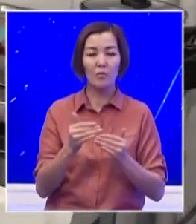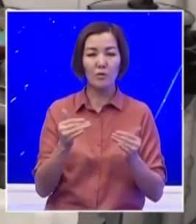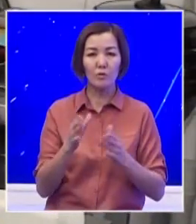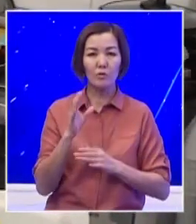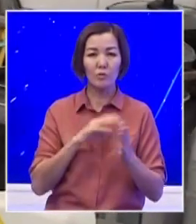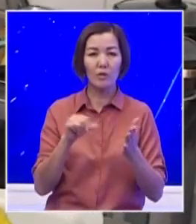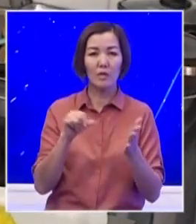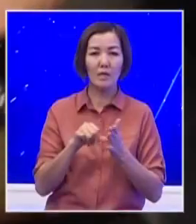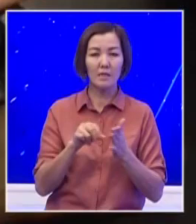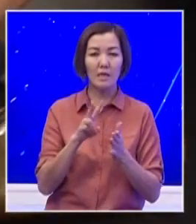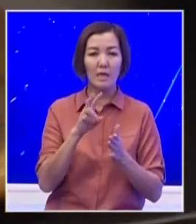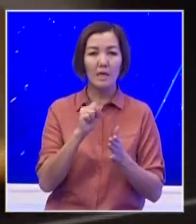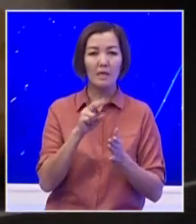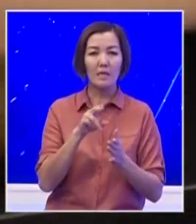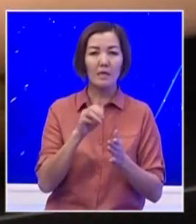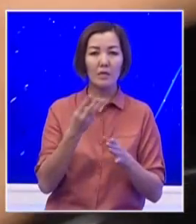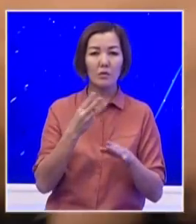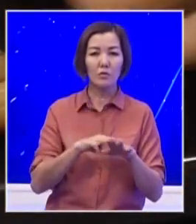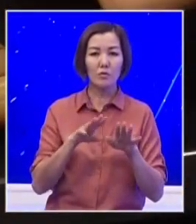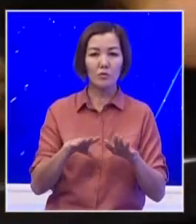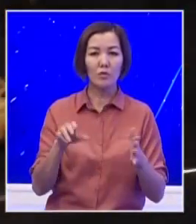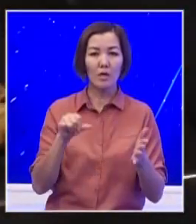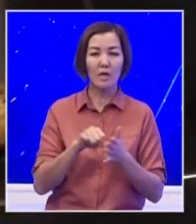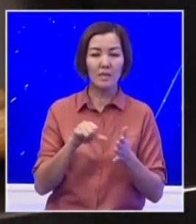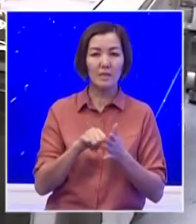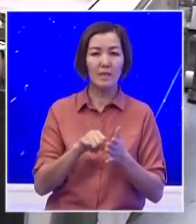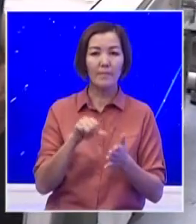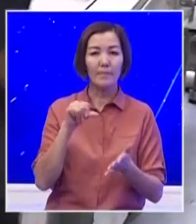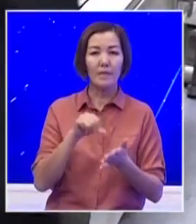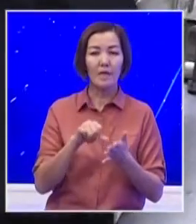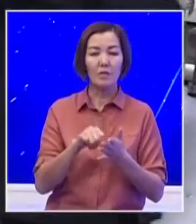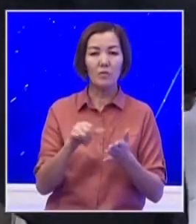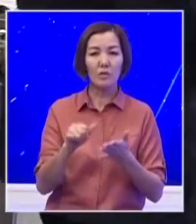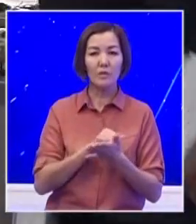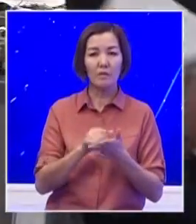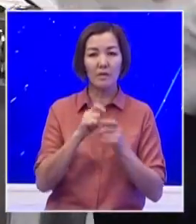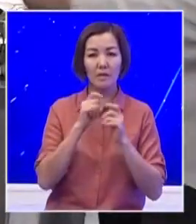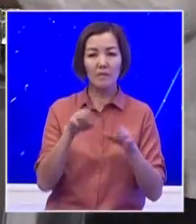атынан қатысқан Надежда Глушкова үштікті қорытындылады. Қатысушыларға